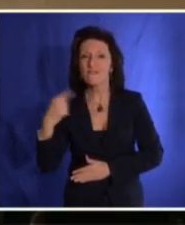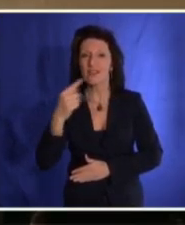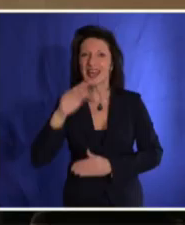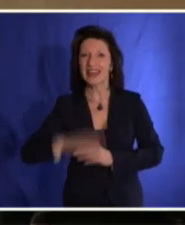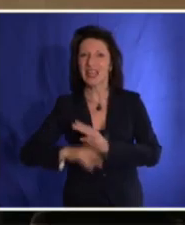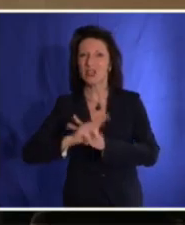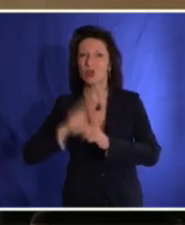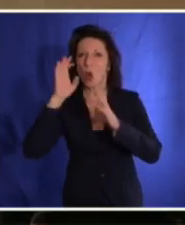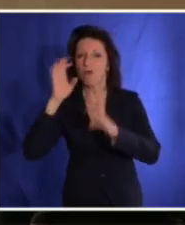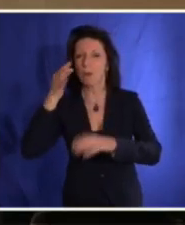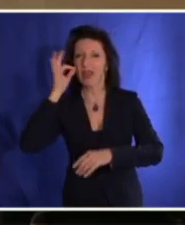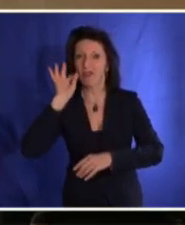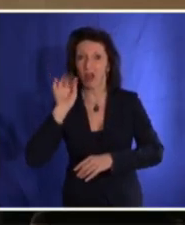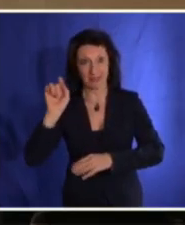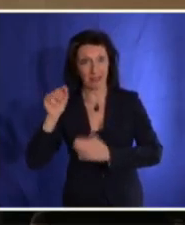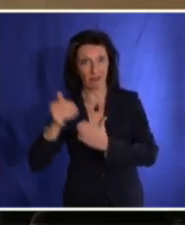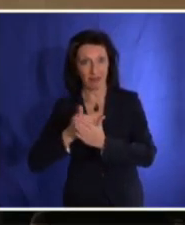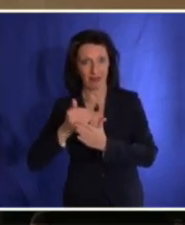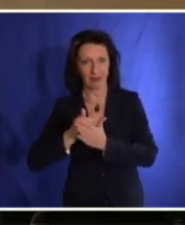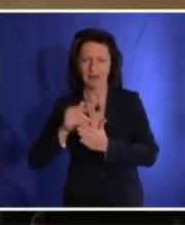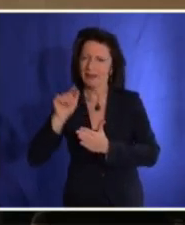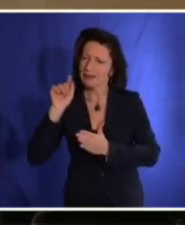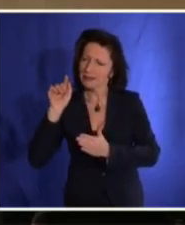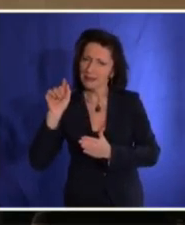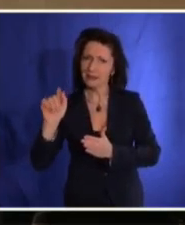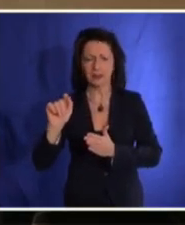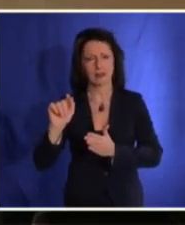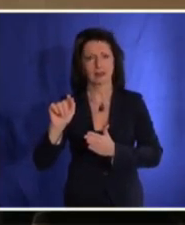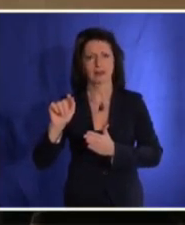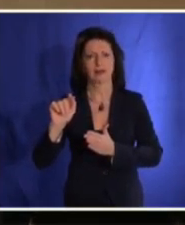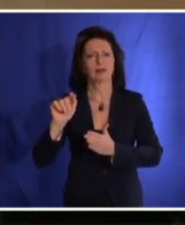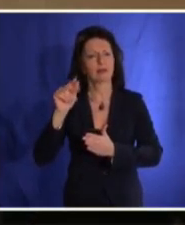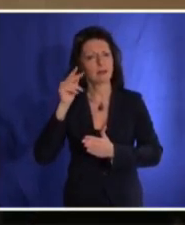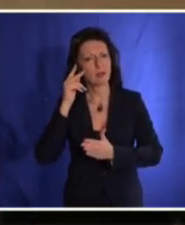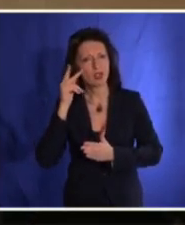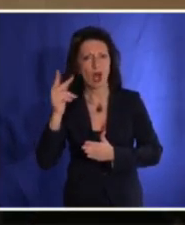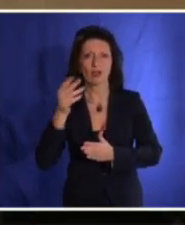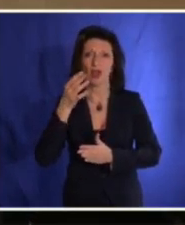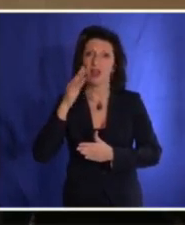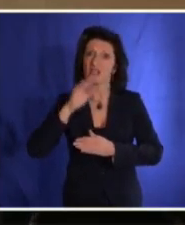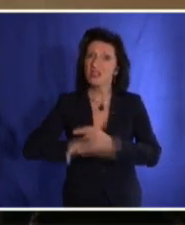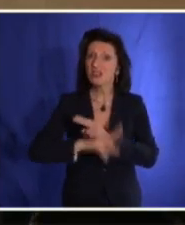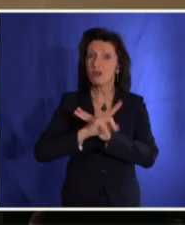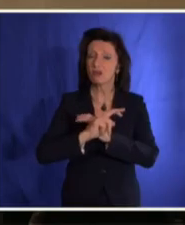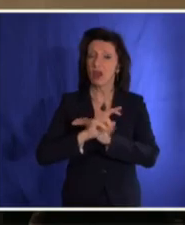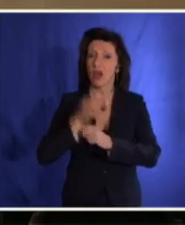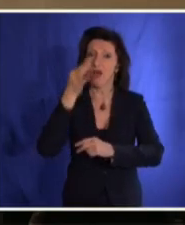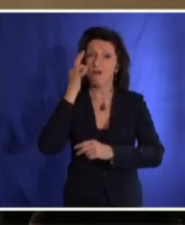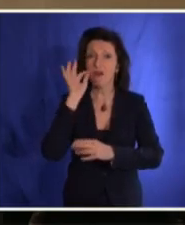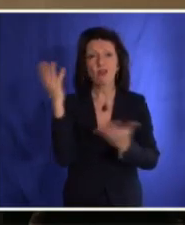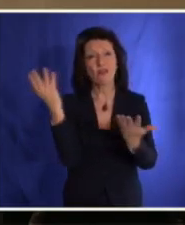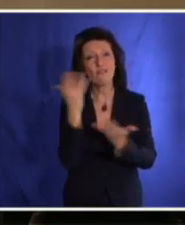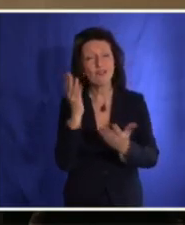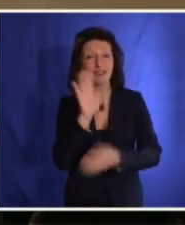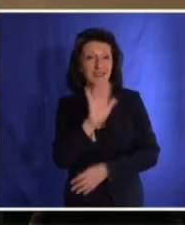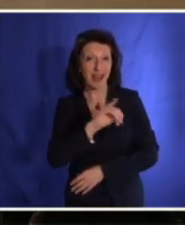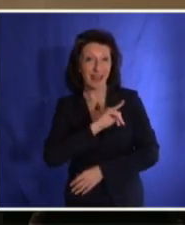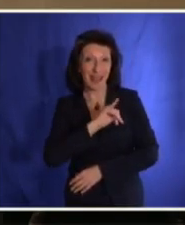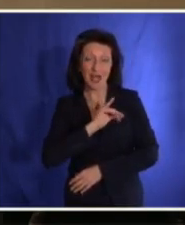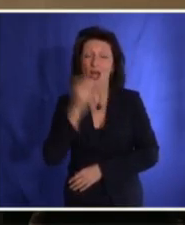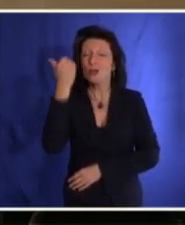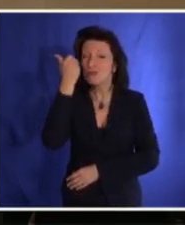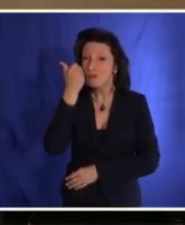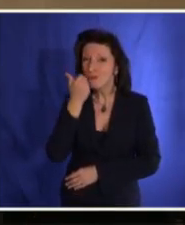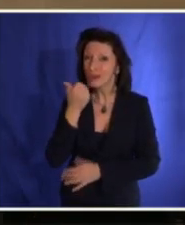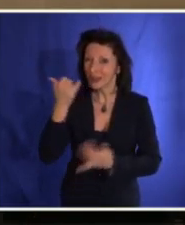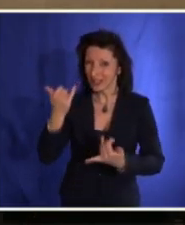starke Vertreterin für die Anliegen und die Interessen der Frauen in Niederösterreich. Liebe Petra, ich bitte um deine Ausführungen.